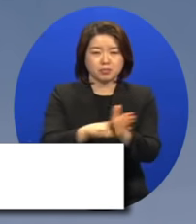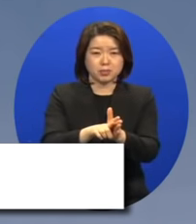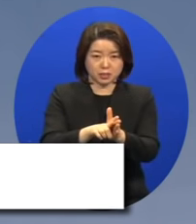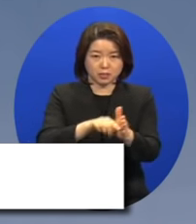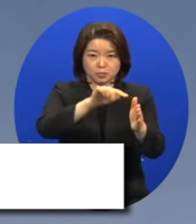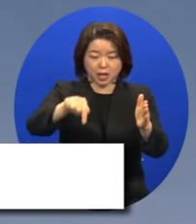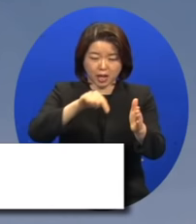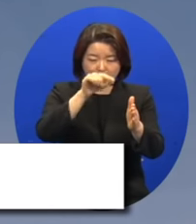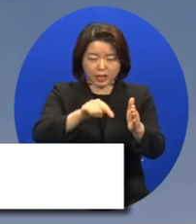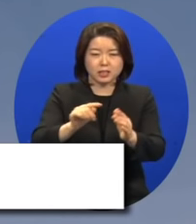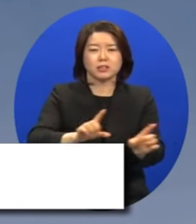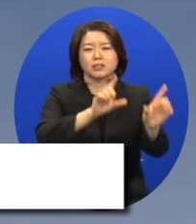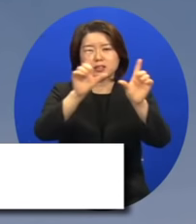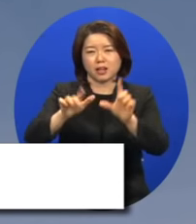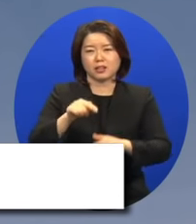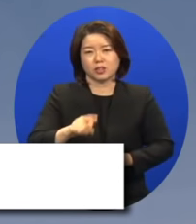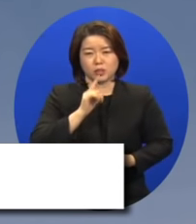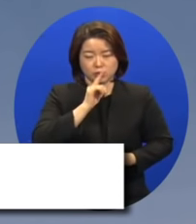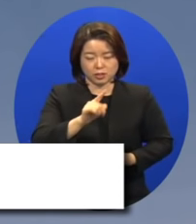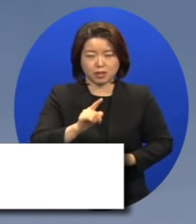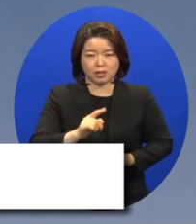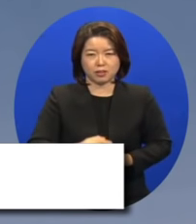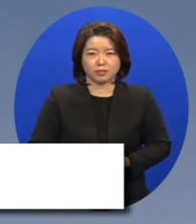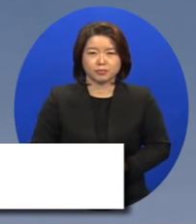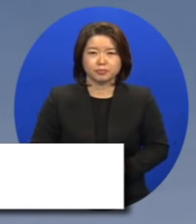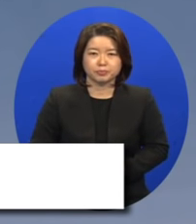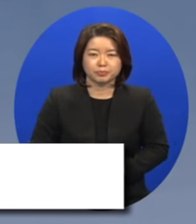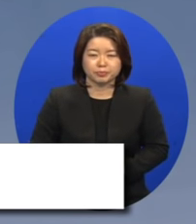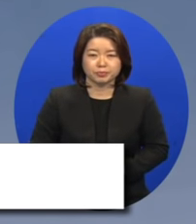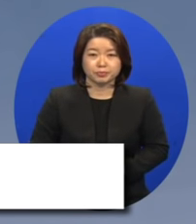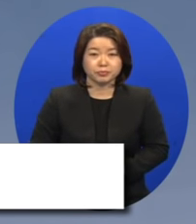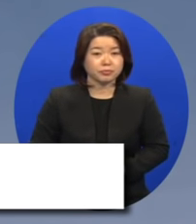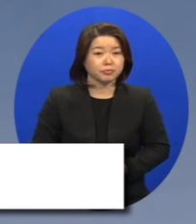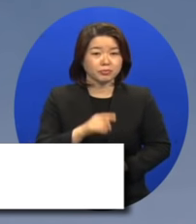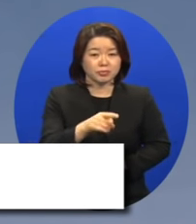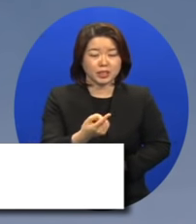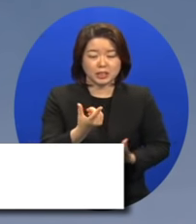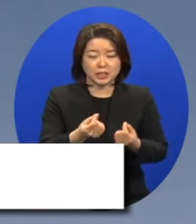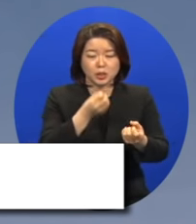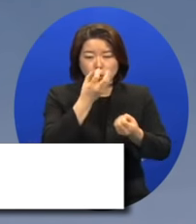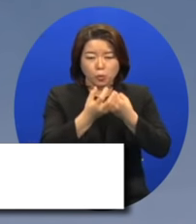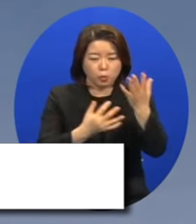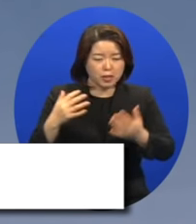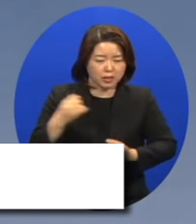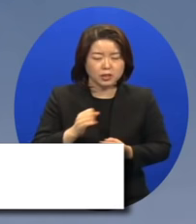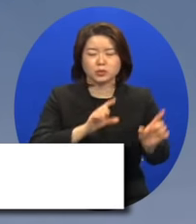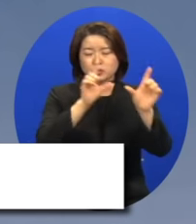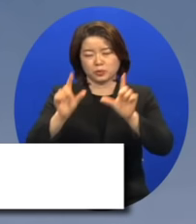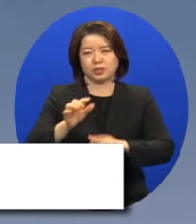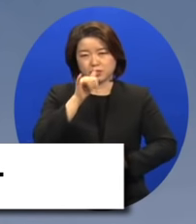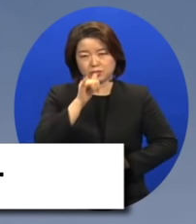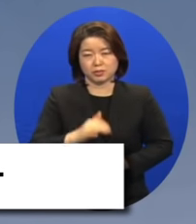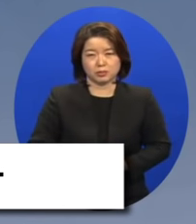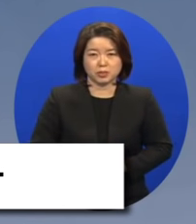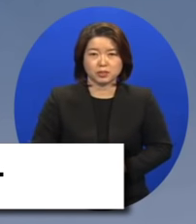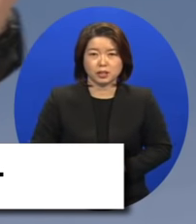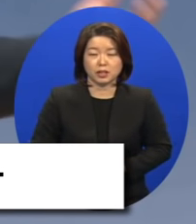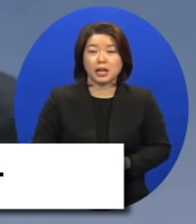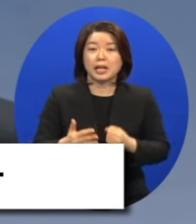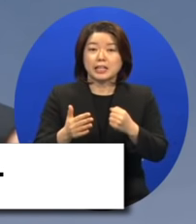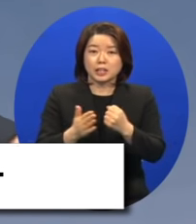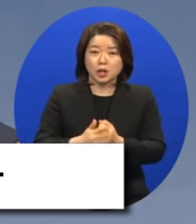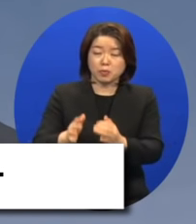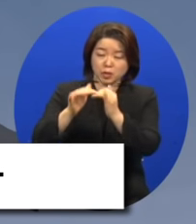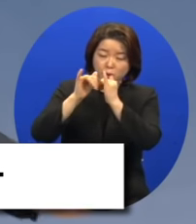사랑하시고 나를위해자신을내어주신하나님의아들을믿는믿음으로사는것입니다."그는이 신앙고백에따라살았다.그것